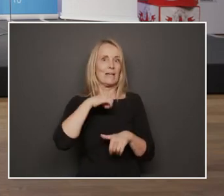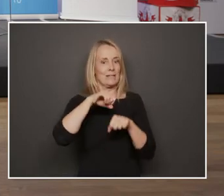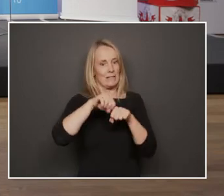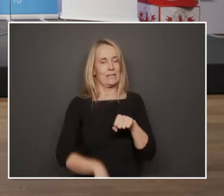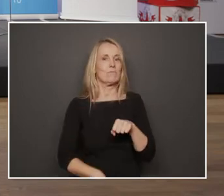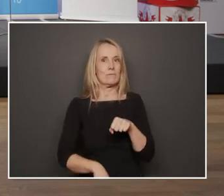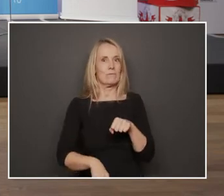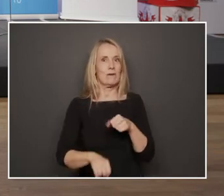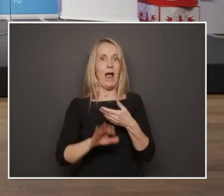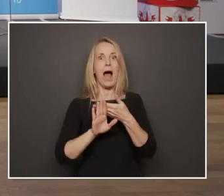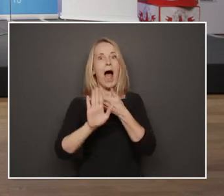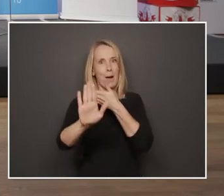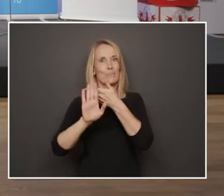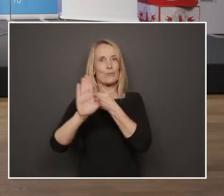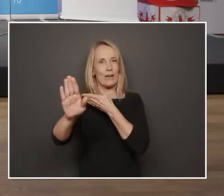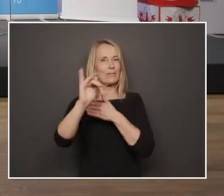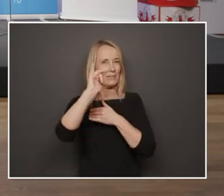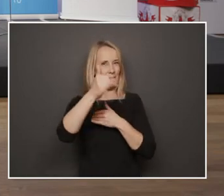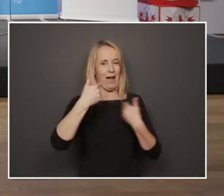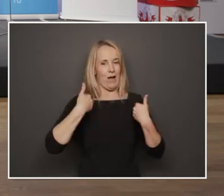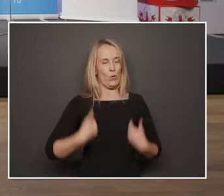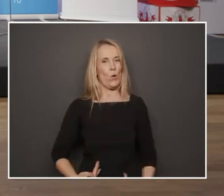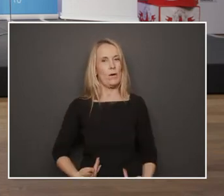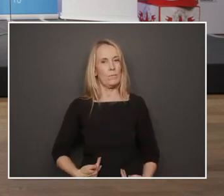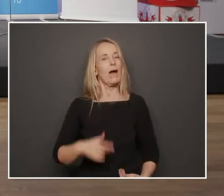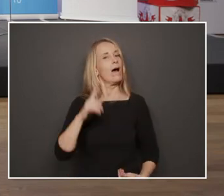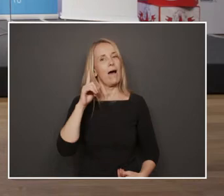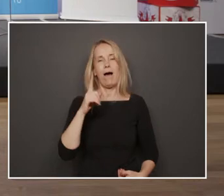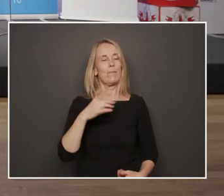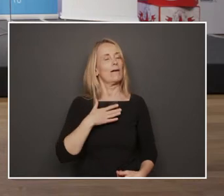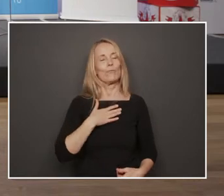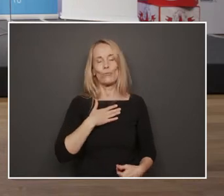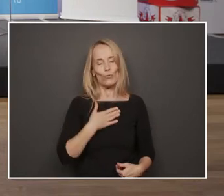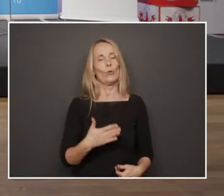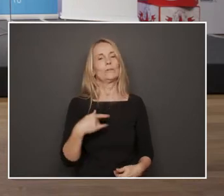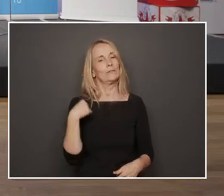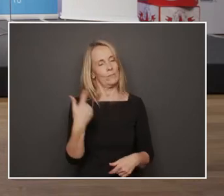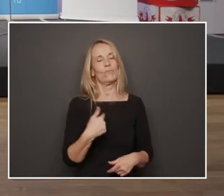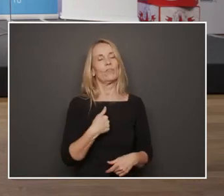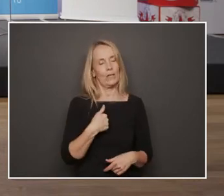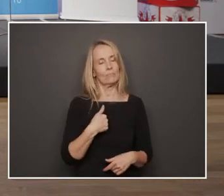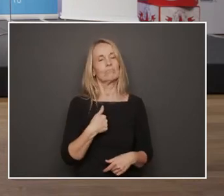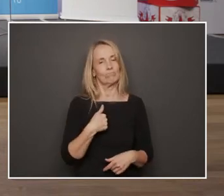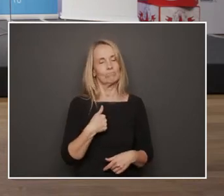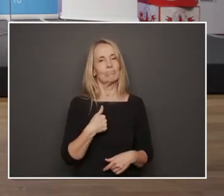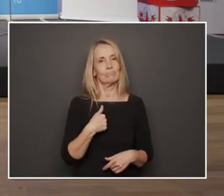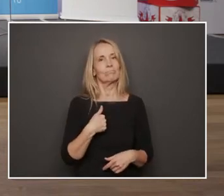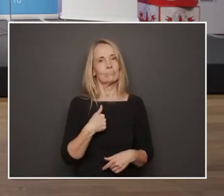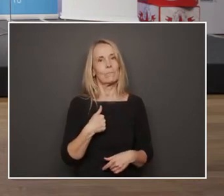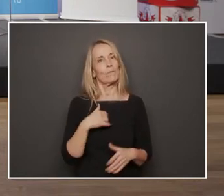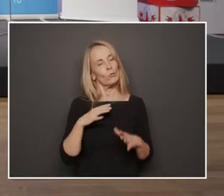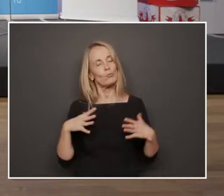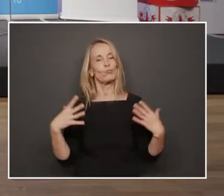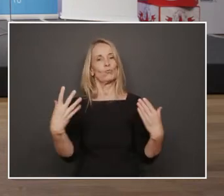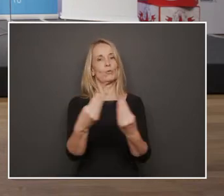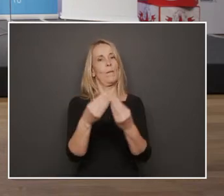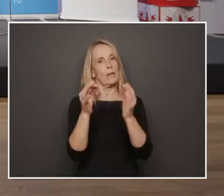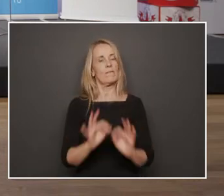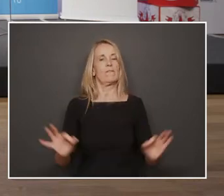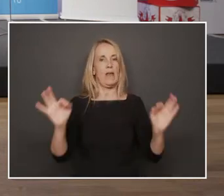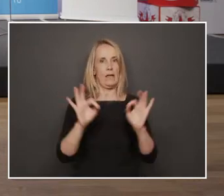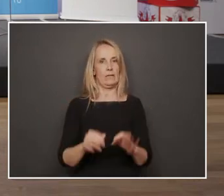physisch Abstand zu halten, doch es hindert uns nichts daran, trotzdem ein Miteinander zu feiern.